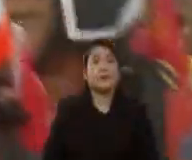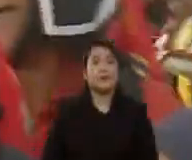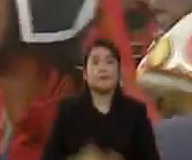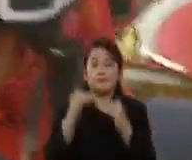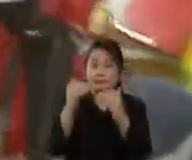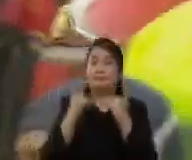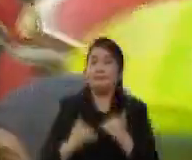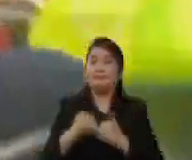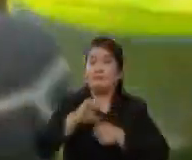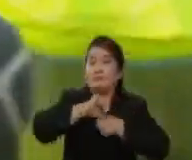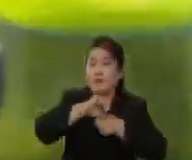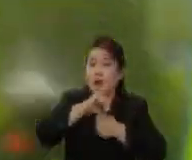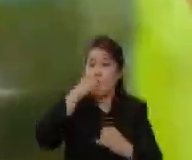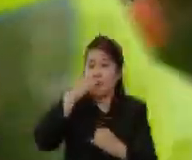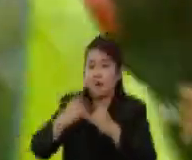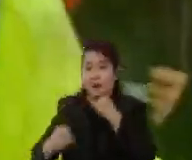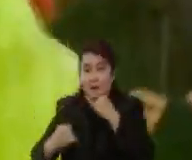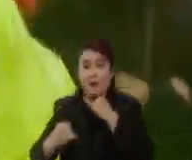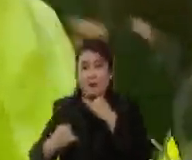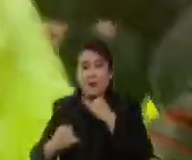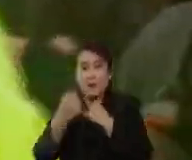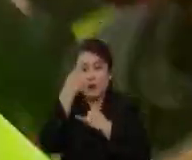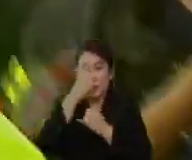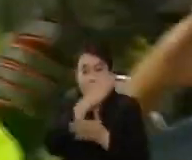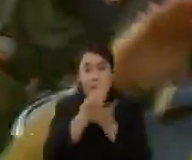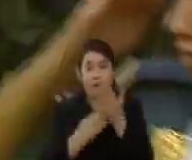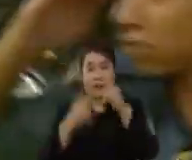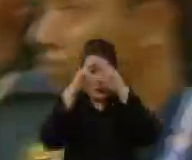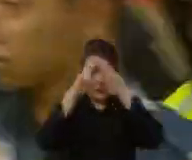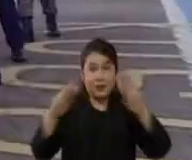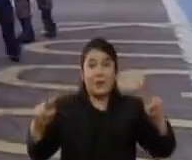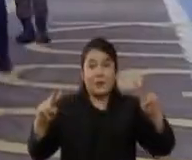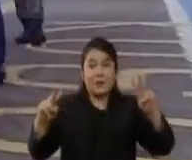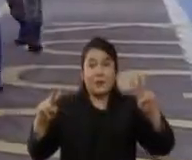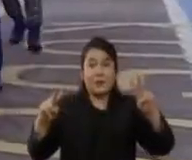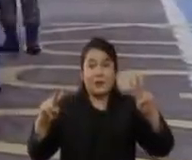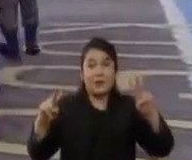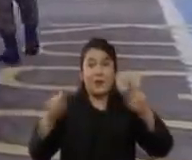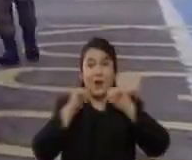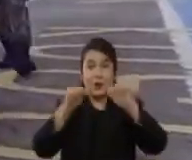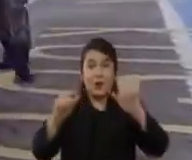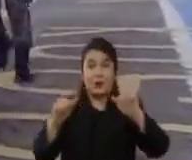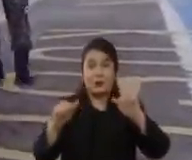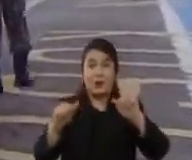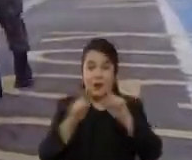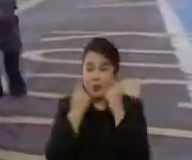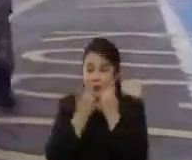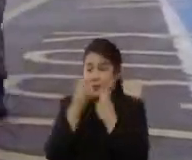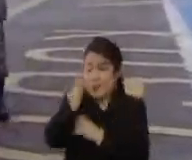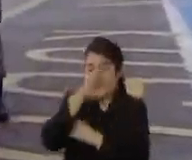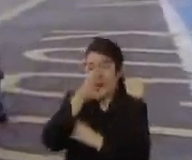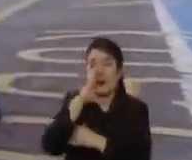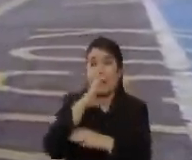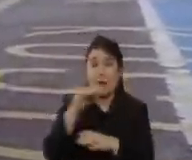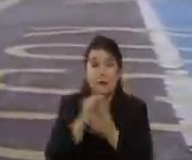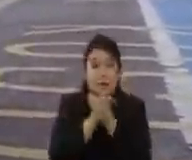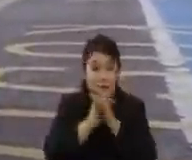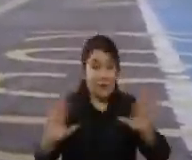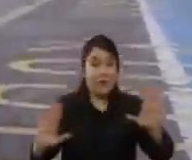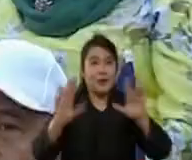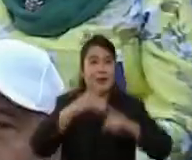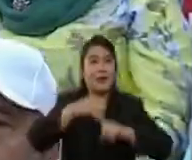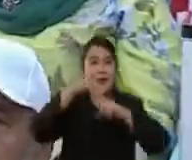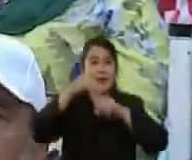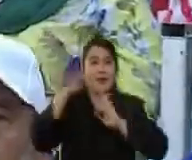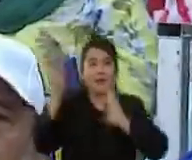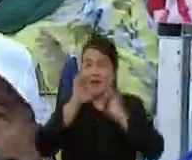Menyusul ialah kontingen terakhir komponen ketenteraman awam iaitu Pasukan Mencari dan Menyelamat Khas Malaysia atau